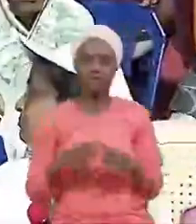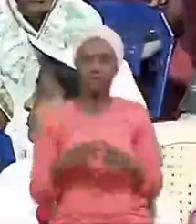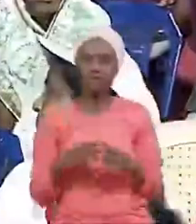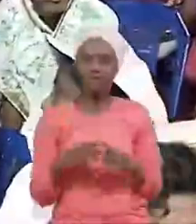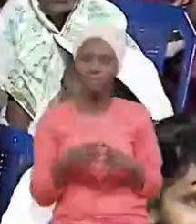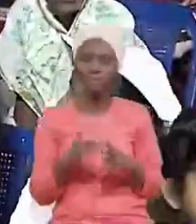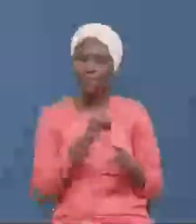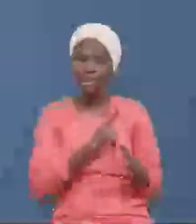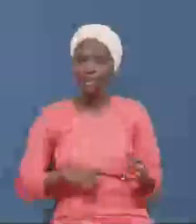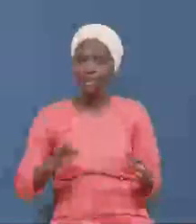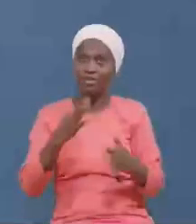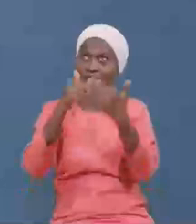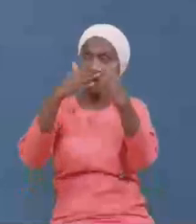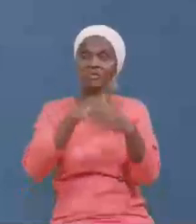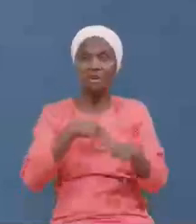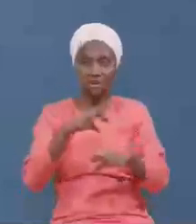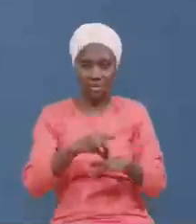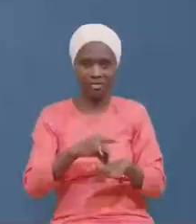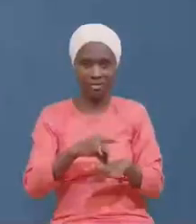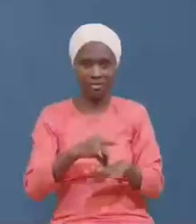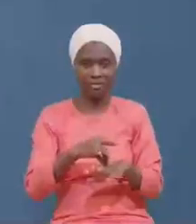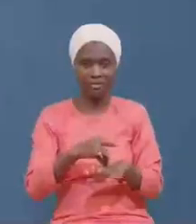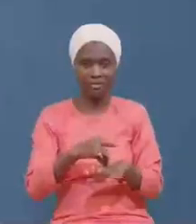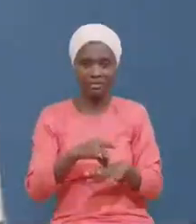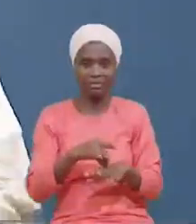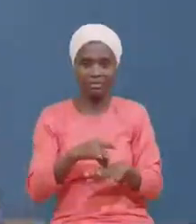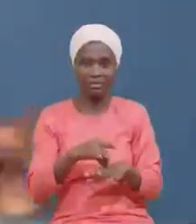Le Seigneur du ciel et de la terre.